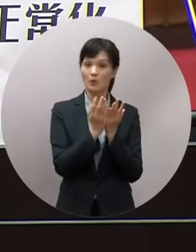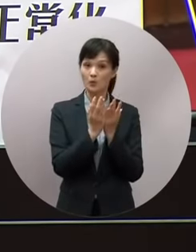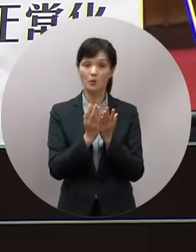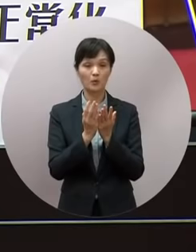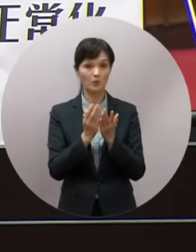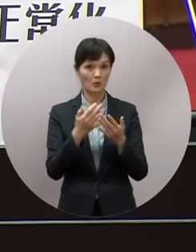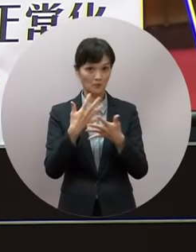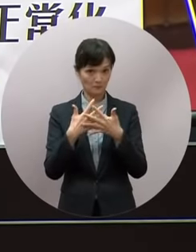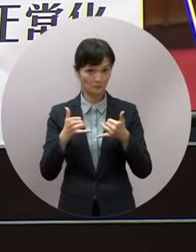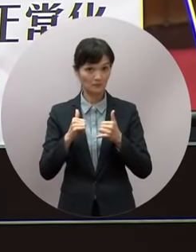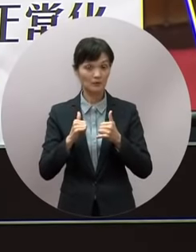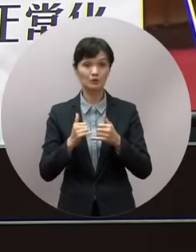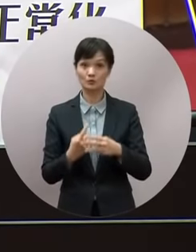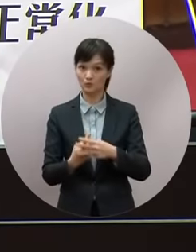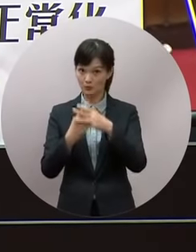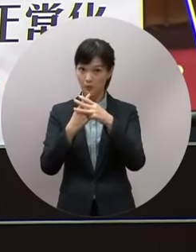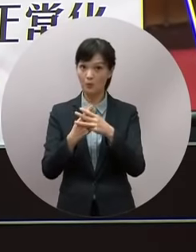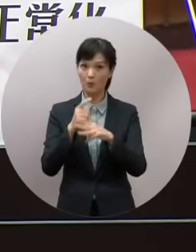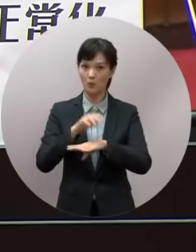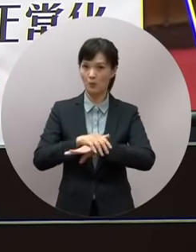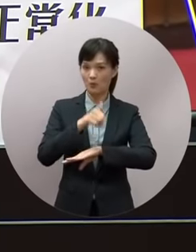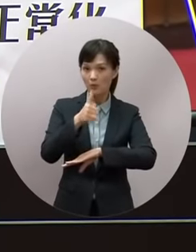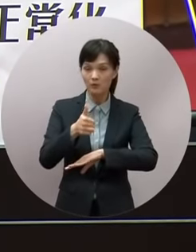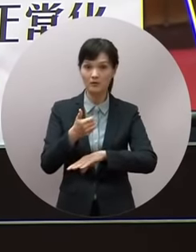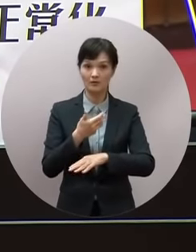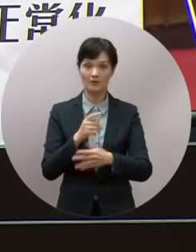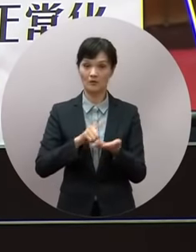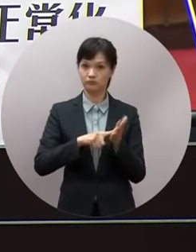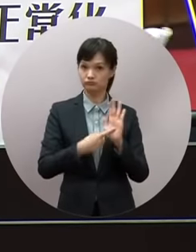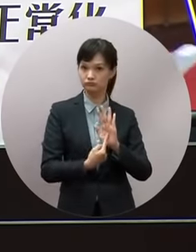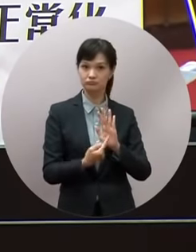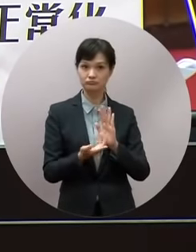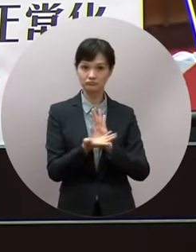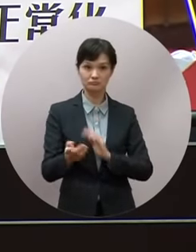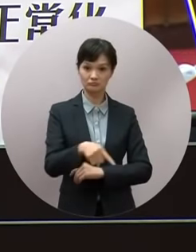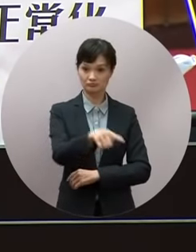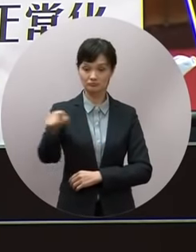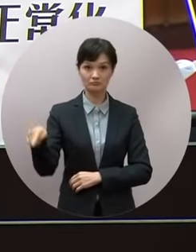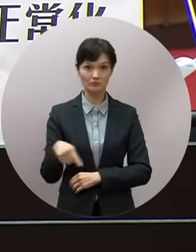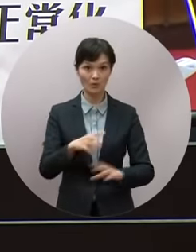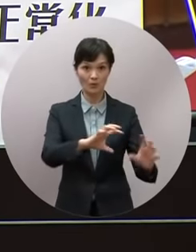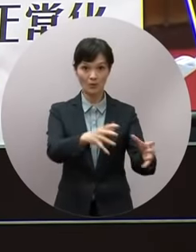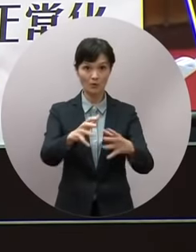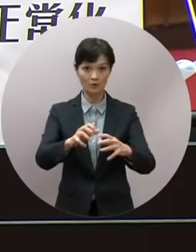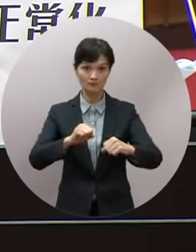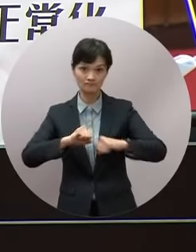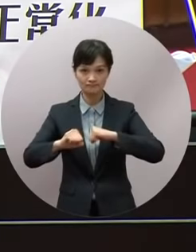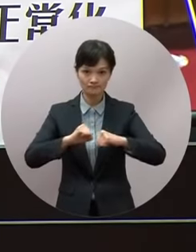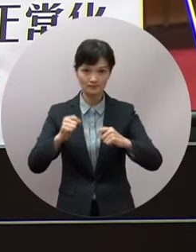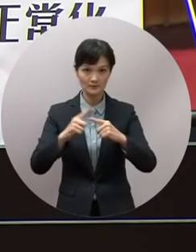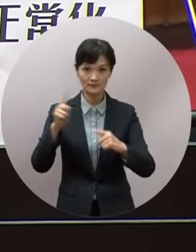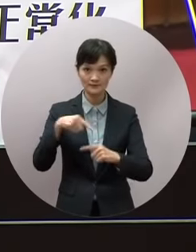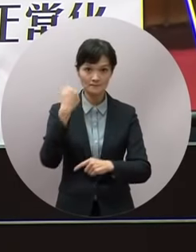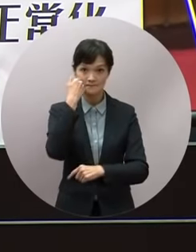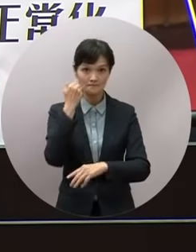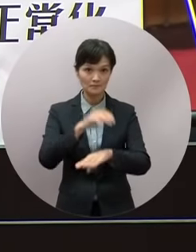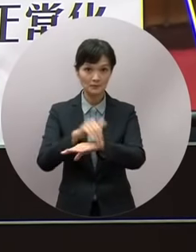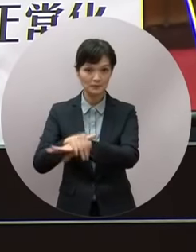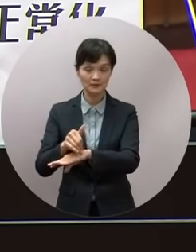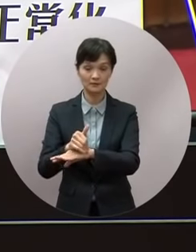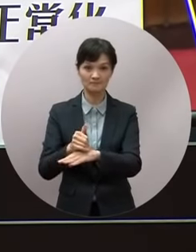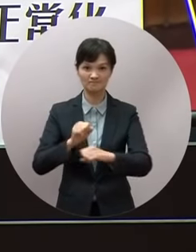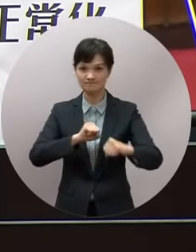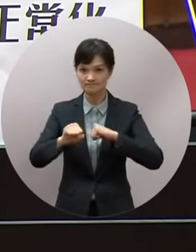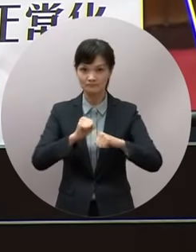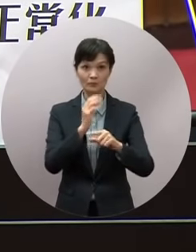湾的民主典范，让越来越多的境外生，全球在抢人才的关键时刻，他们选择来台